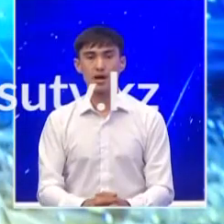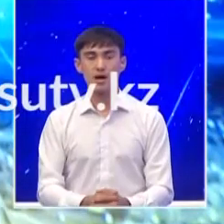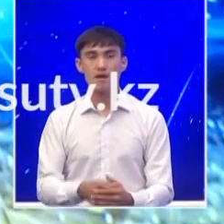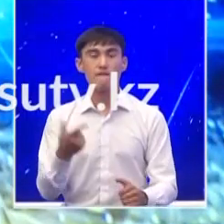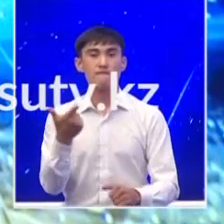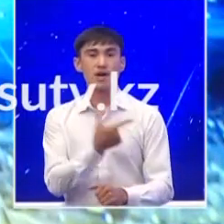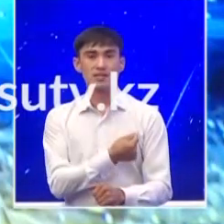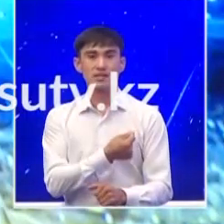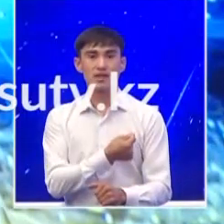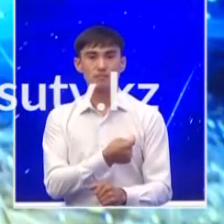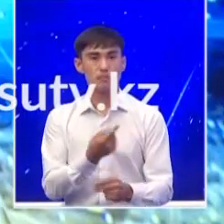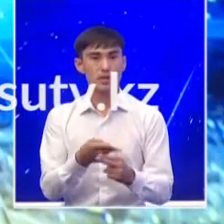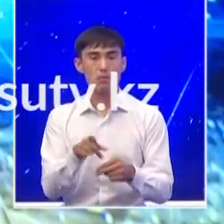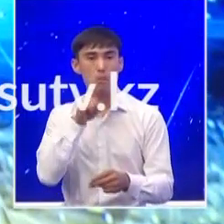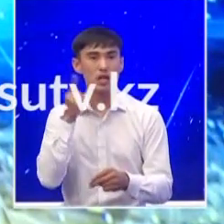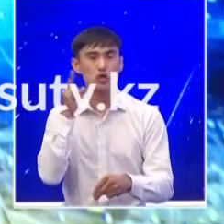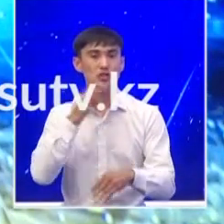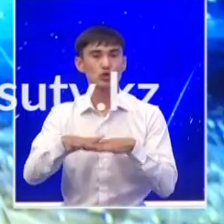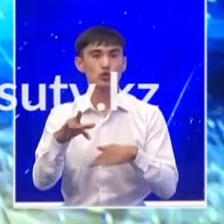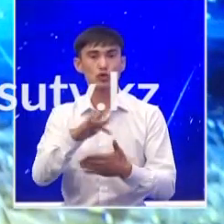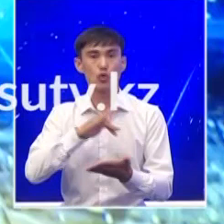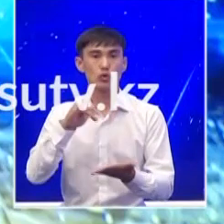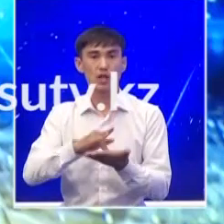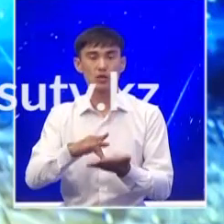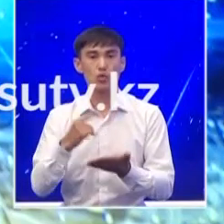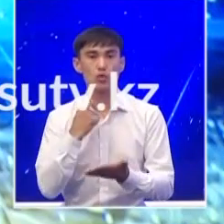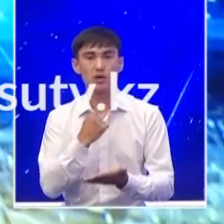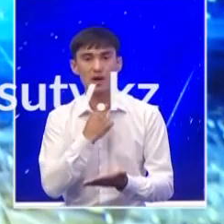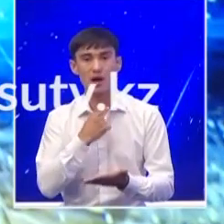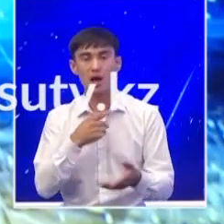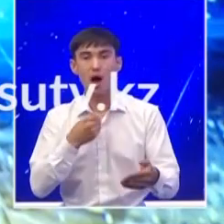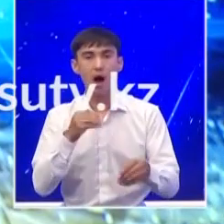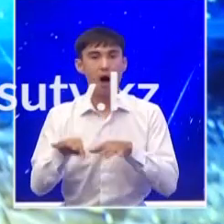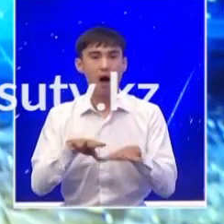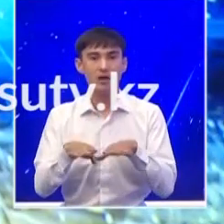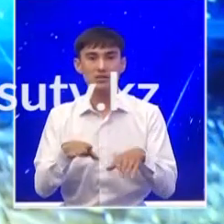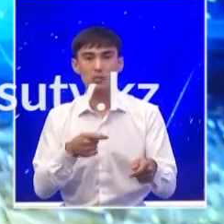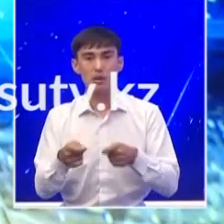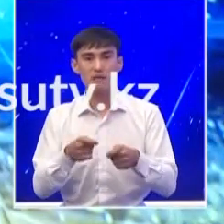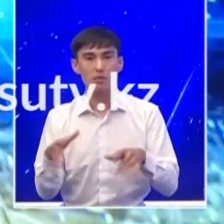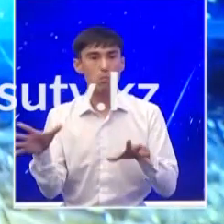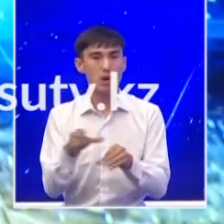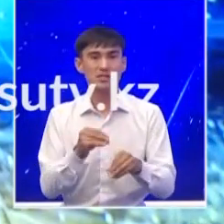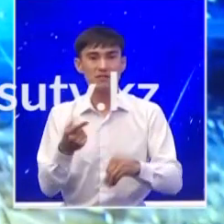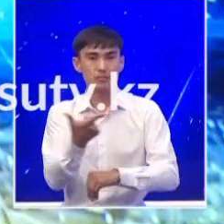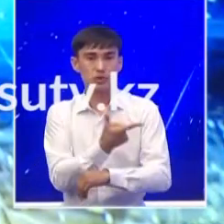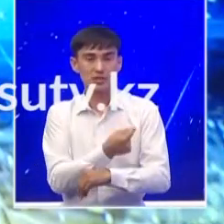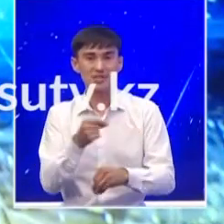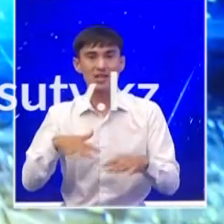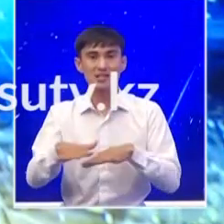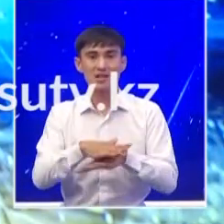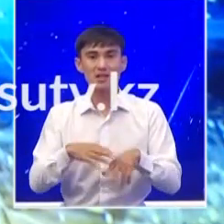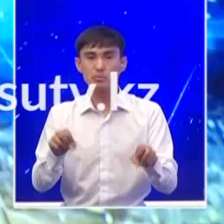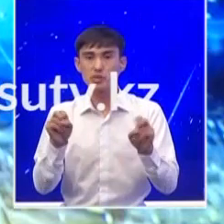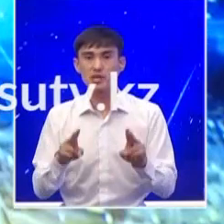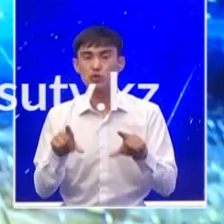Вакцина «Панацея». Молодежный ресурсный центр города Талдыкурган провел акцию в поддержку массовой иммунизации населения.